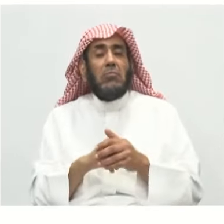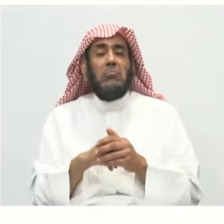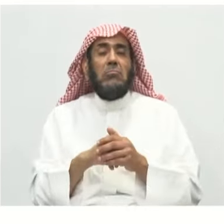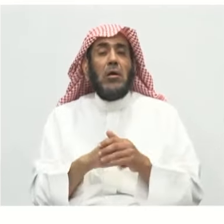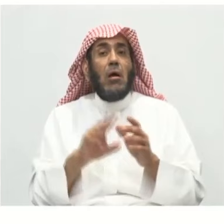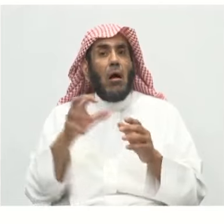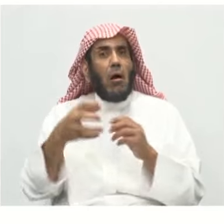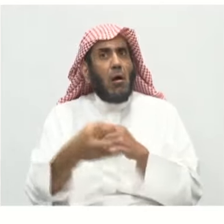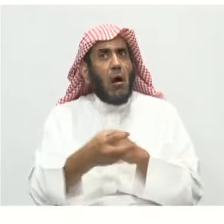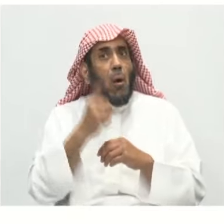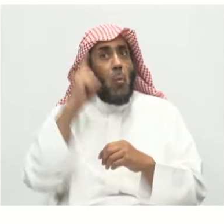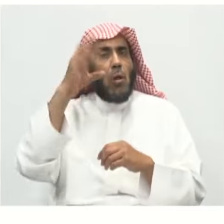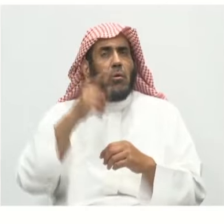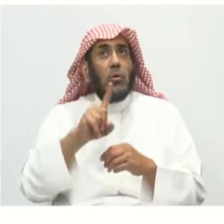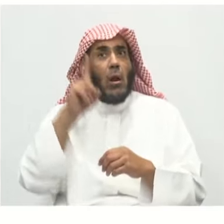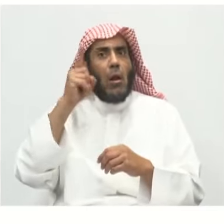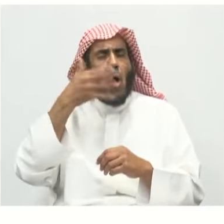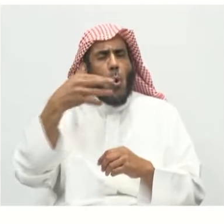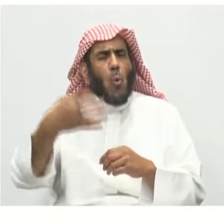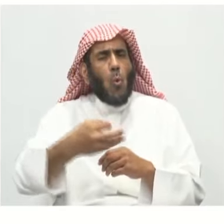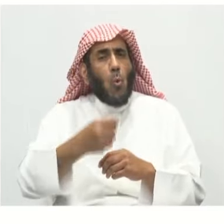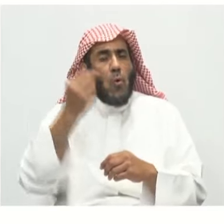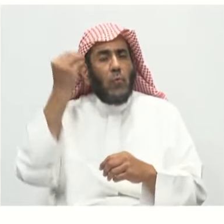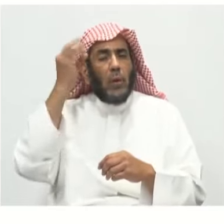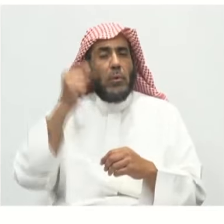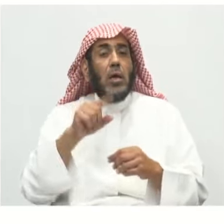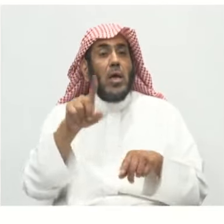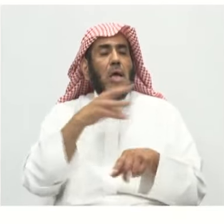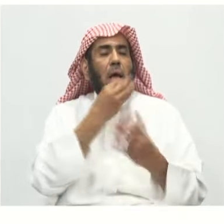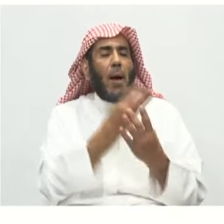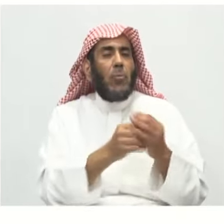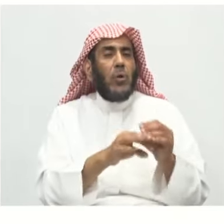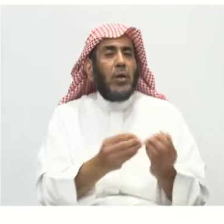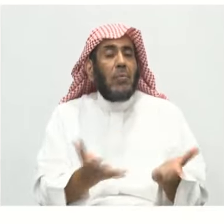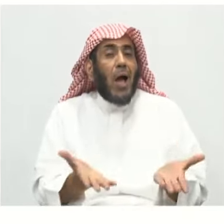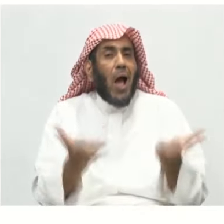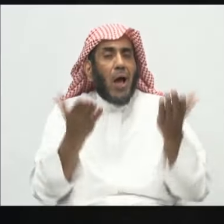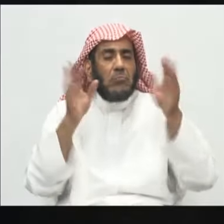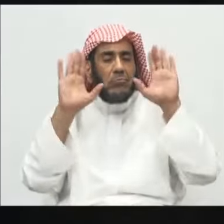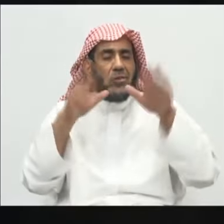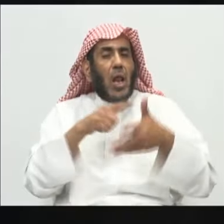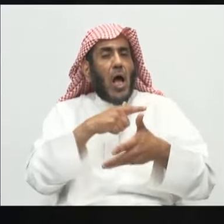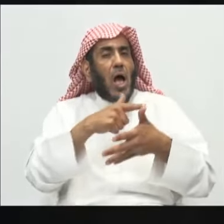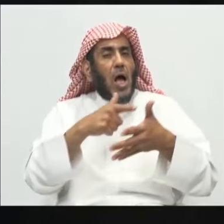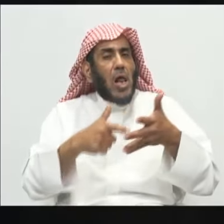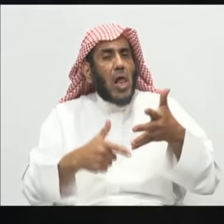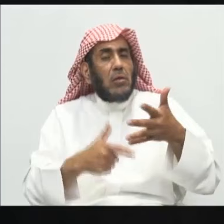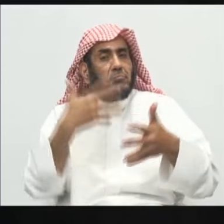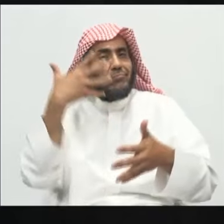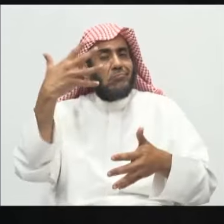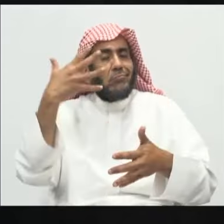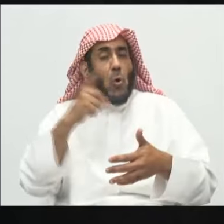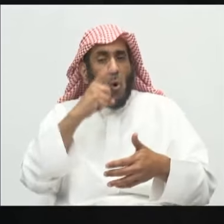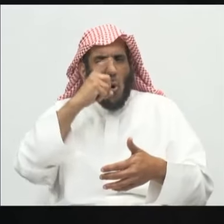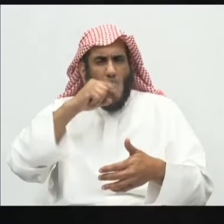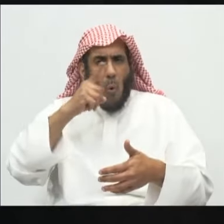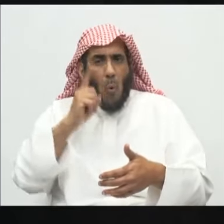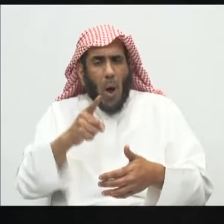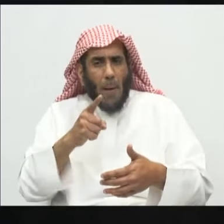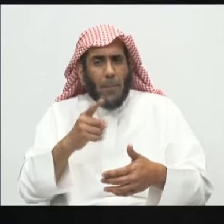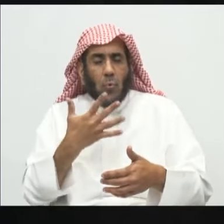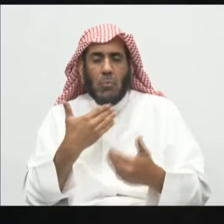الارض ياتي بها الله ان الله لطيف خبير يا بني اقم الصلاه ايضا هذه من وصايا لقمان اقم الصلاه وامر بالمعروف